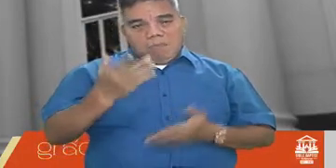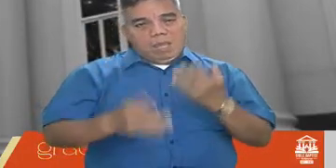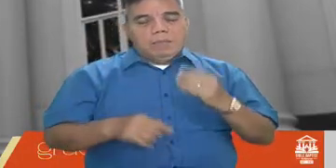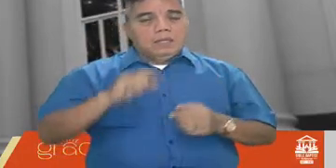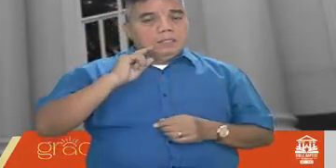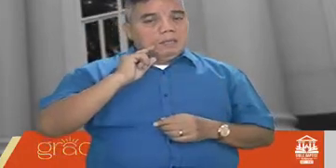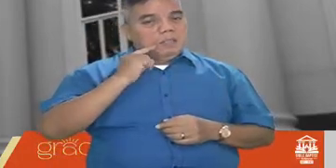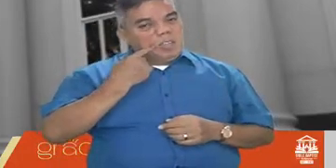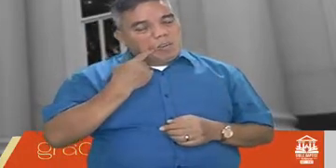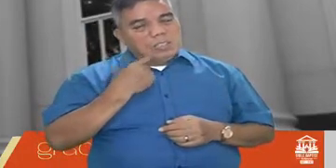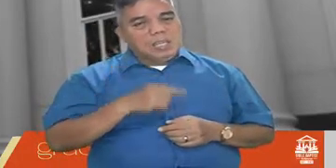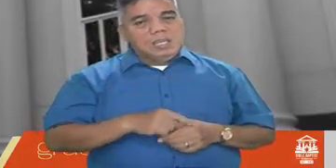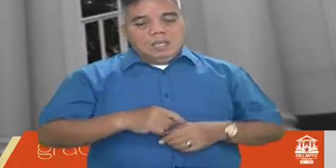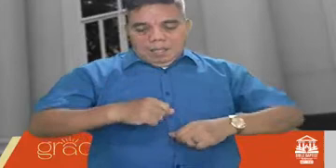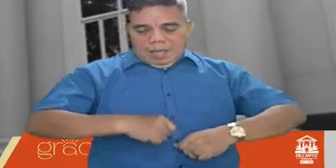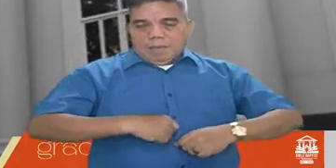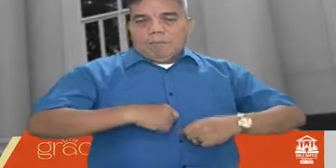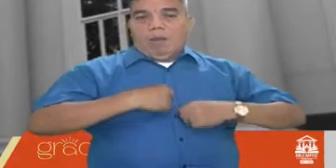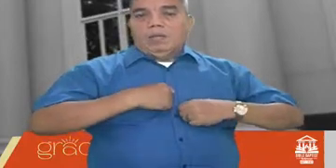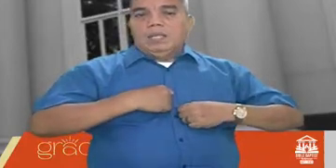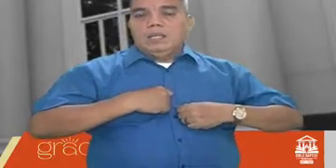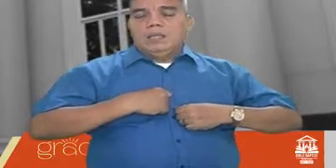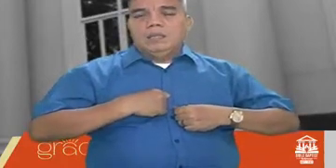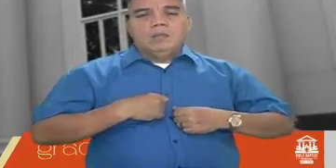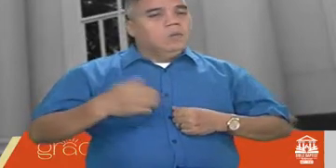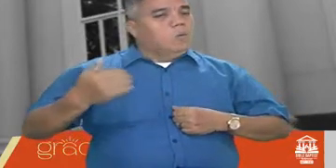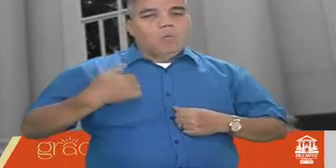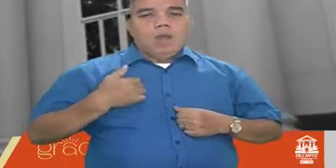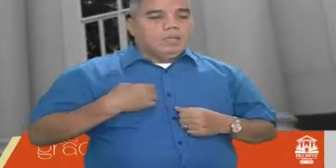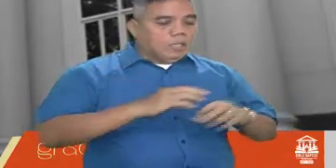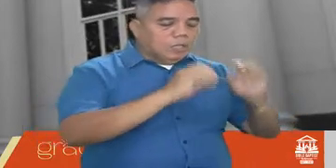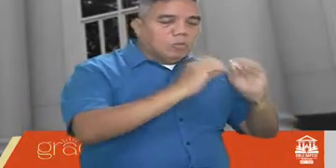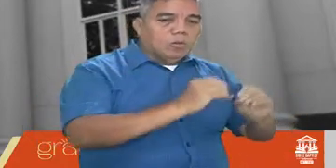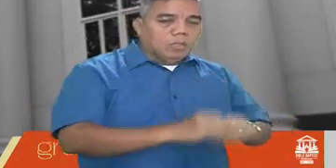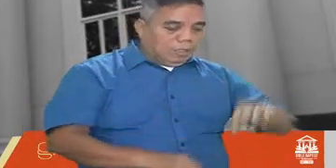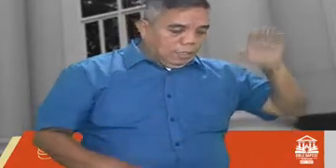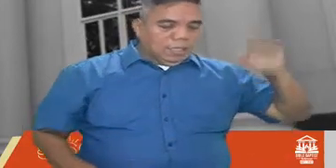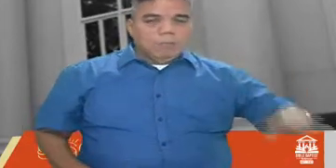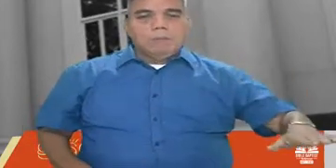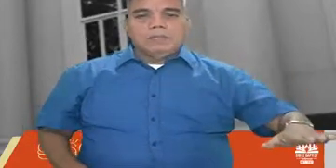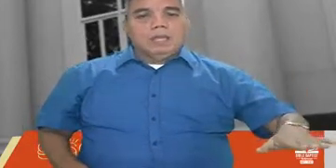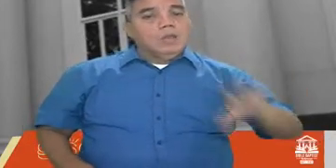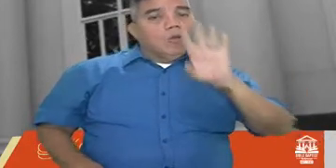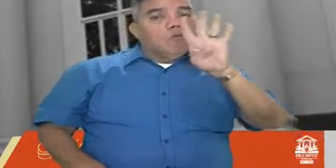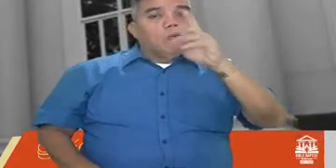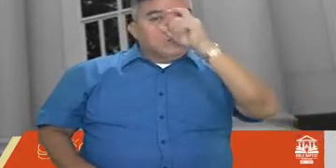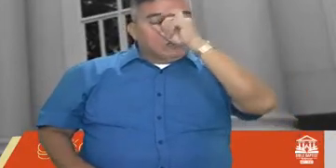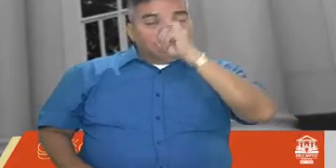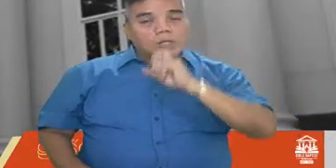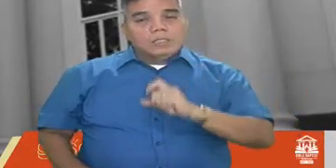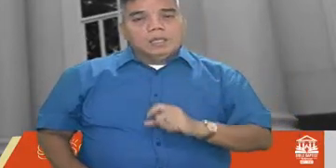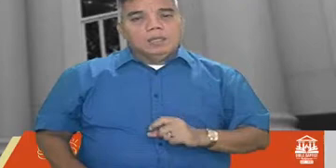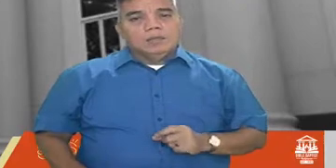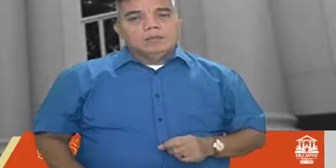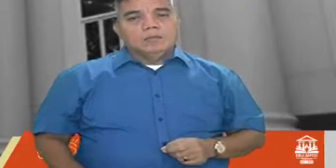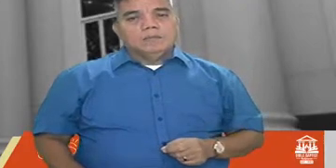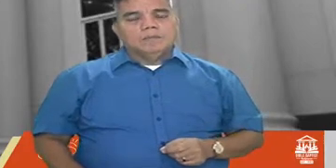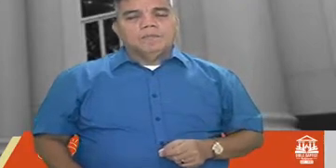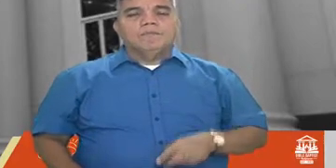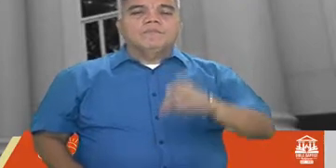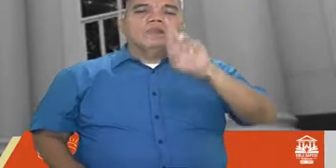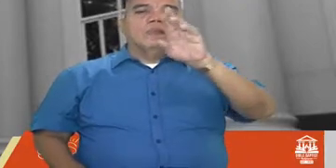envy, jealousy, and pride mixed there. Wa gid tudloy nga kung apo kay gamay pa man siya kay 4 years old pa man siya.